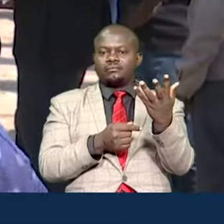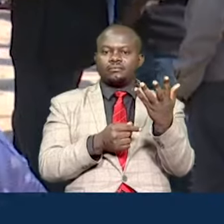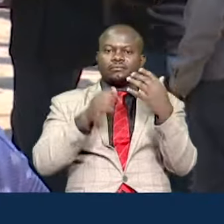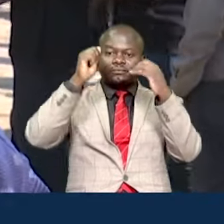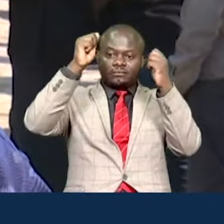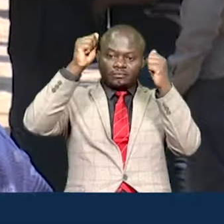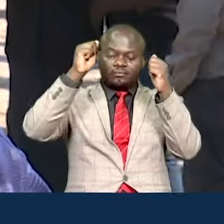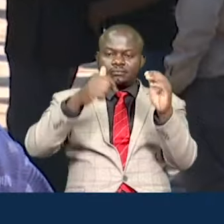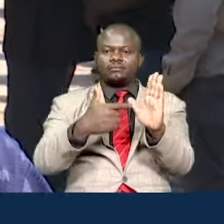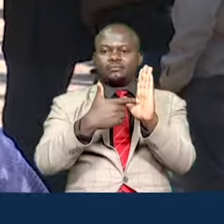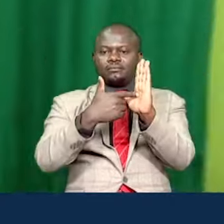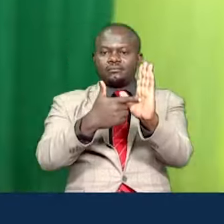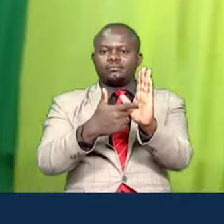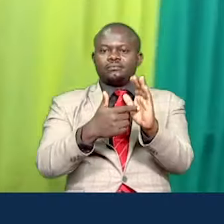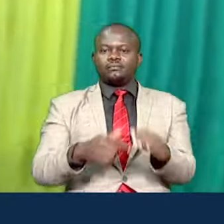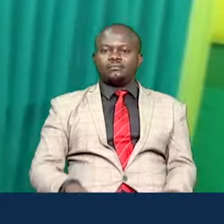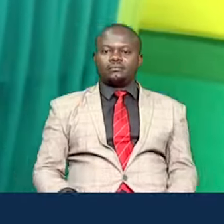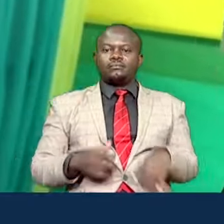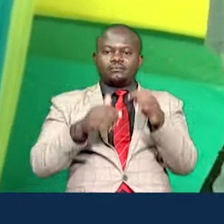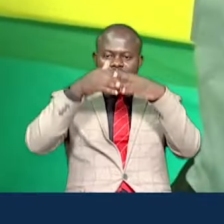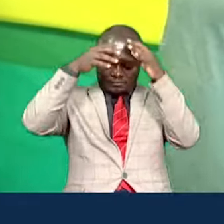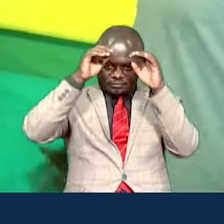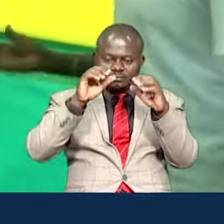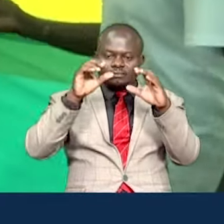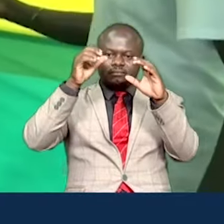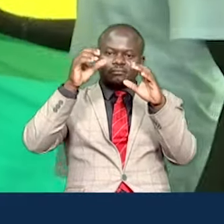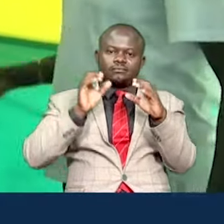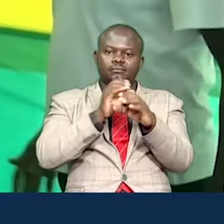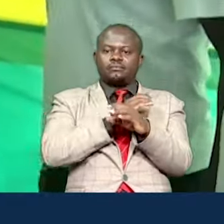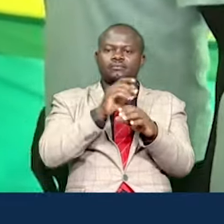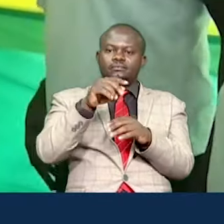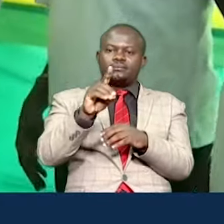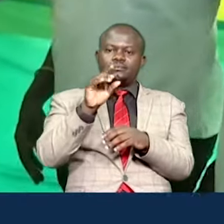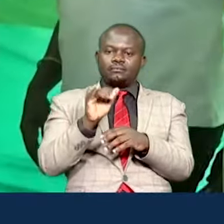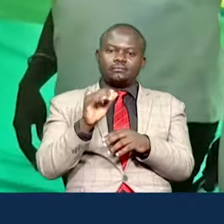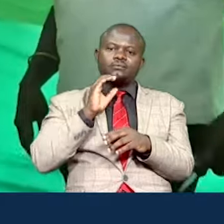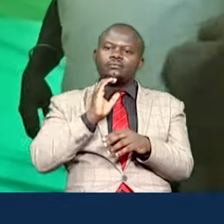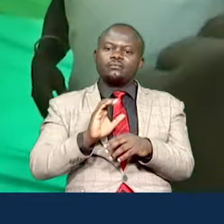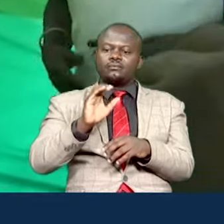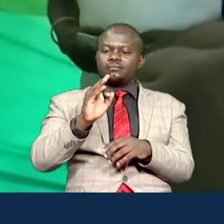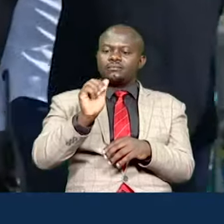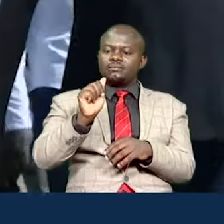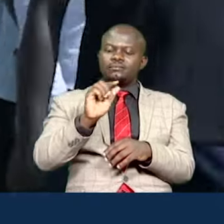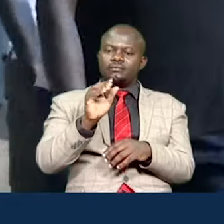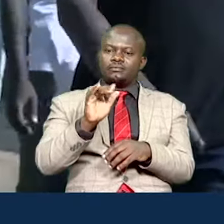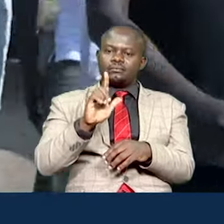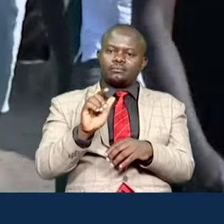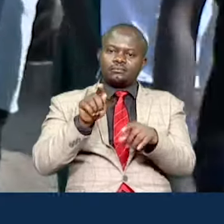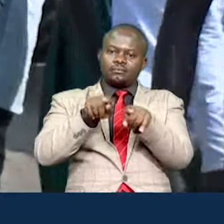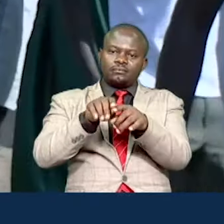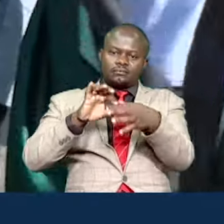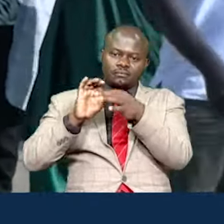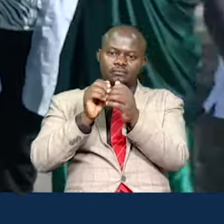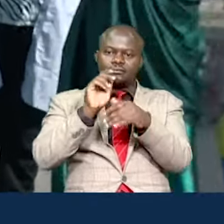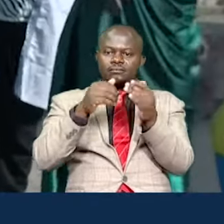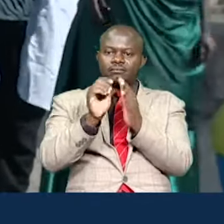kwamamaza byagaragaje. Ni nako kandi perezida w'ishyaka ntangarugero muri demokarasi PDU Sheikh Musa Fazil Harerimana nawe yifatanyaga n'abaturage